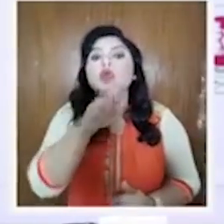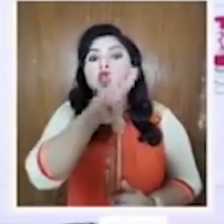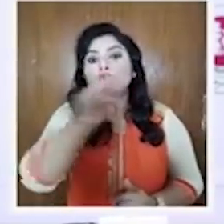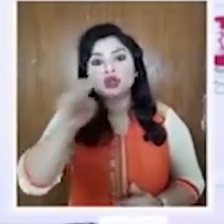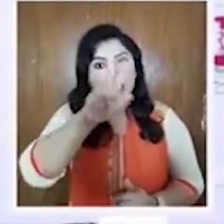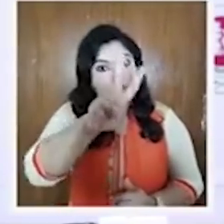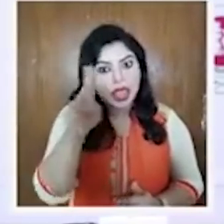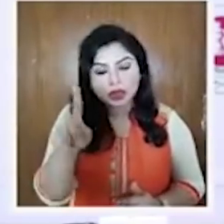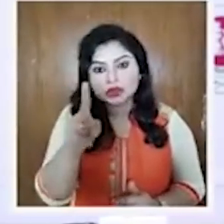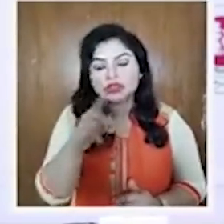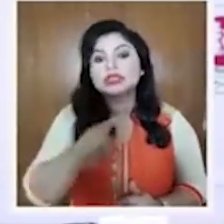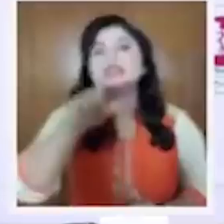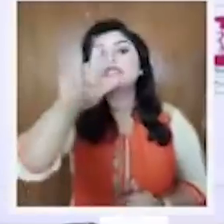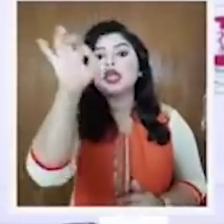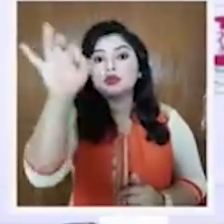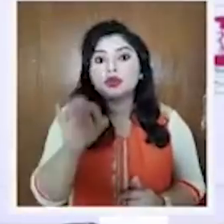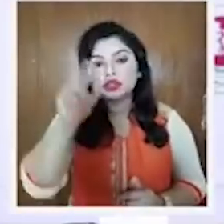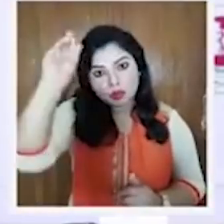24.40%, রাজশাহী 185 জন,